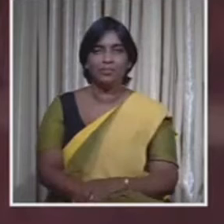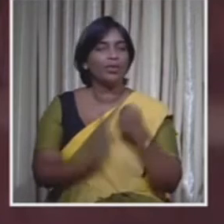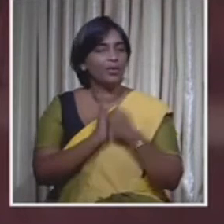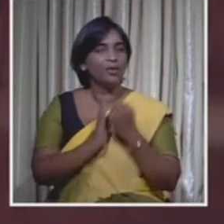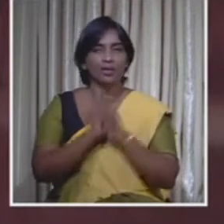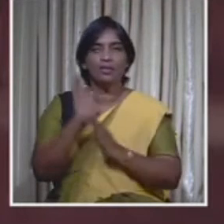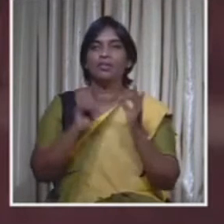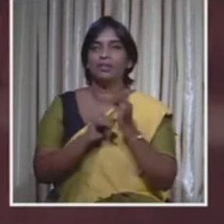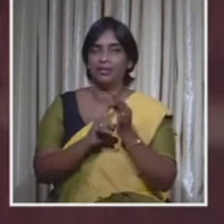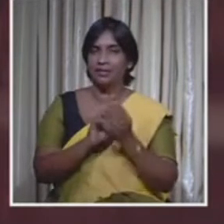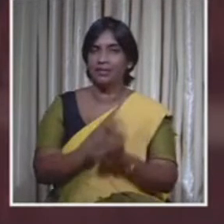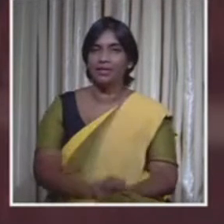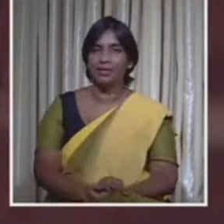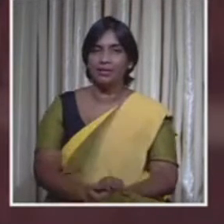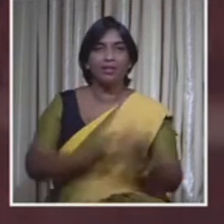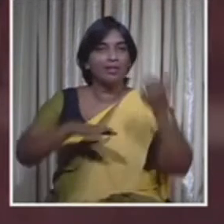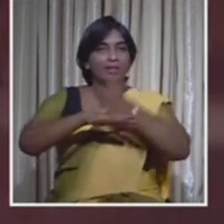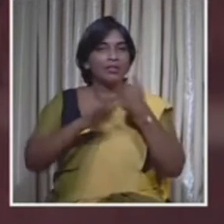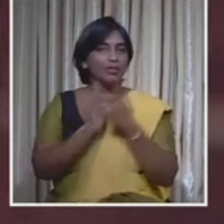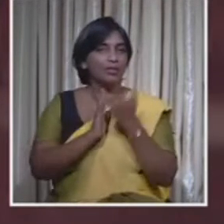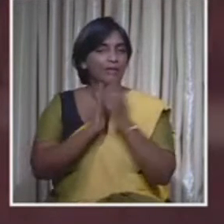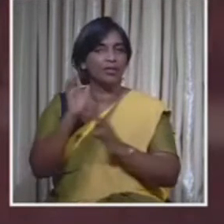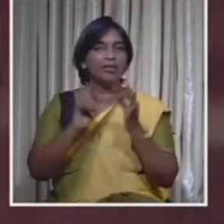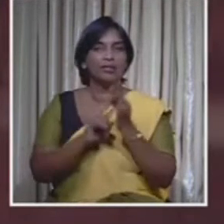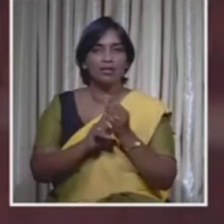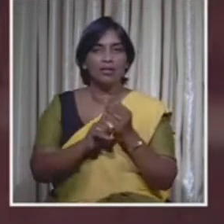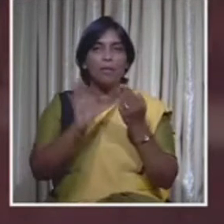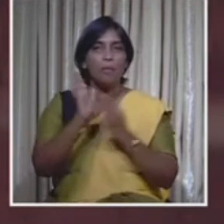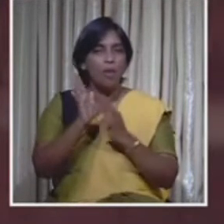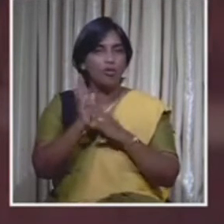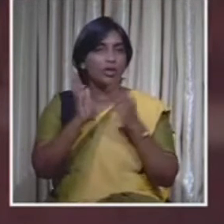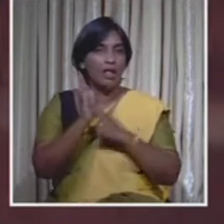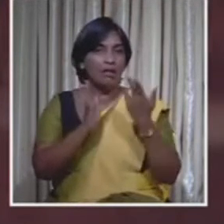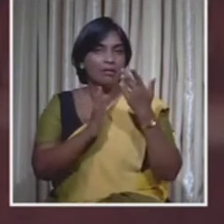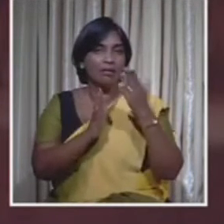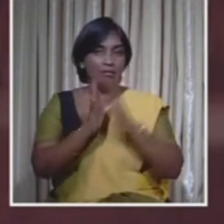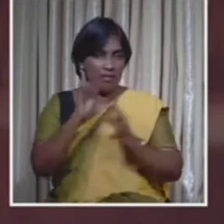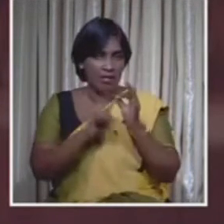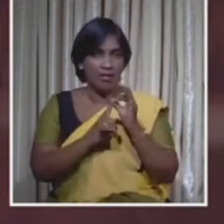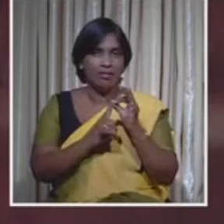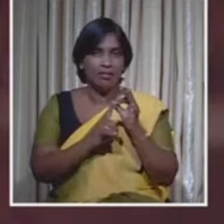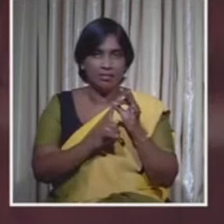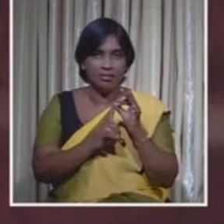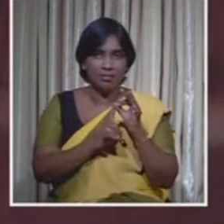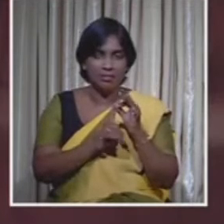මන්ත්‍රීතුමනි මුලසුන ආරුද ගරු මන්ත්‍රීතුමනි අර මනුෂ්‍ය මන්ත්‍රීතුමාව අසුන් ගන්න කරුණා කළා